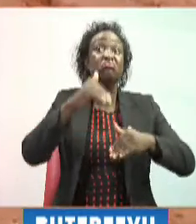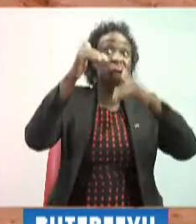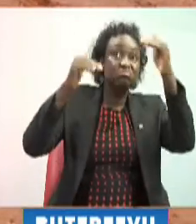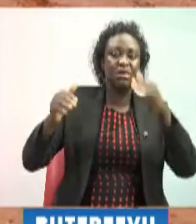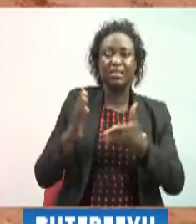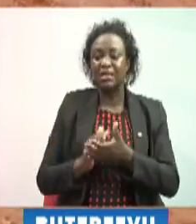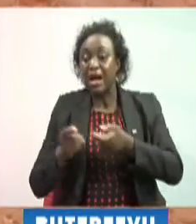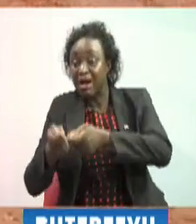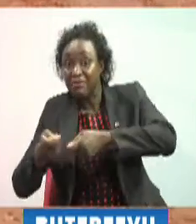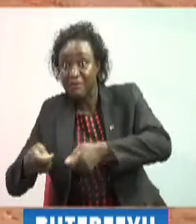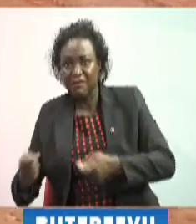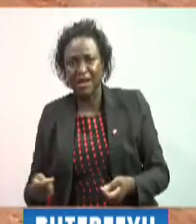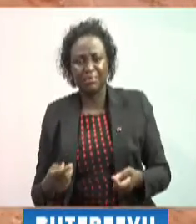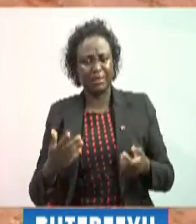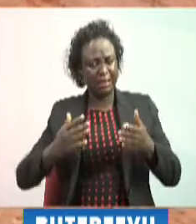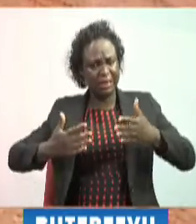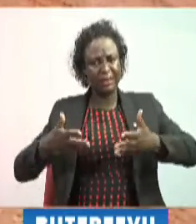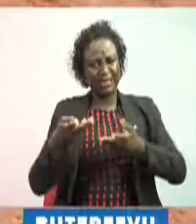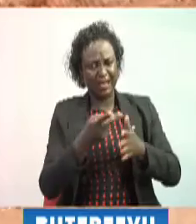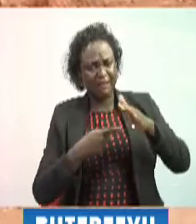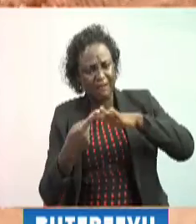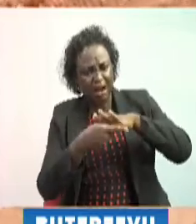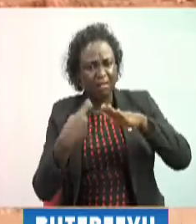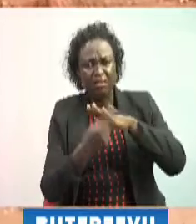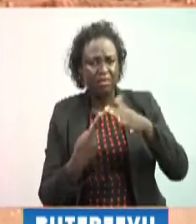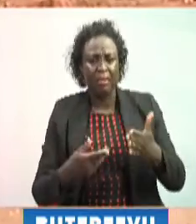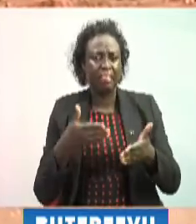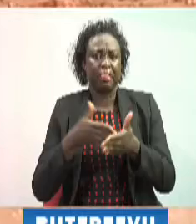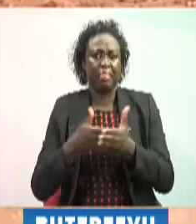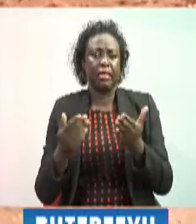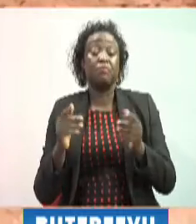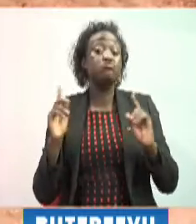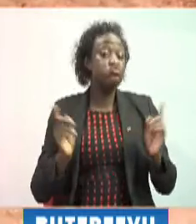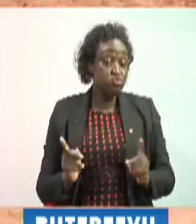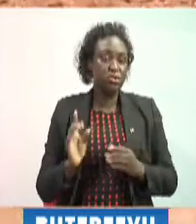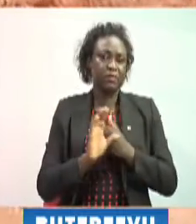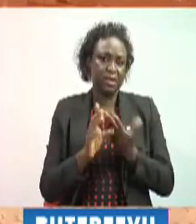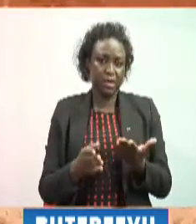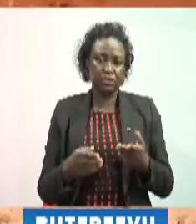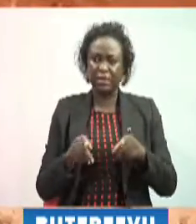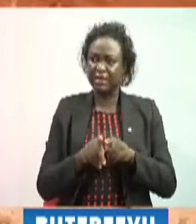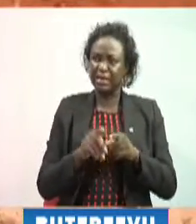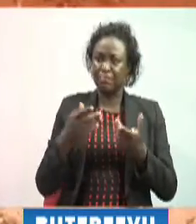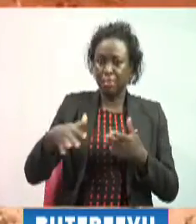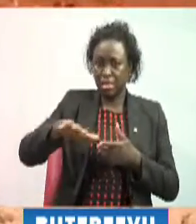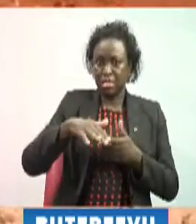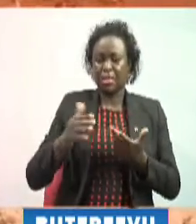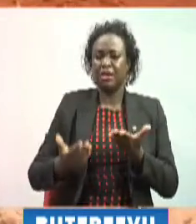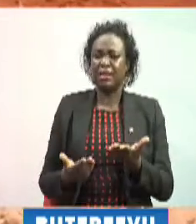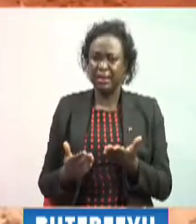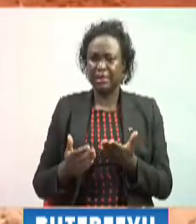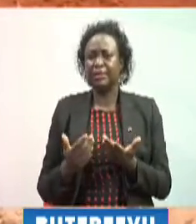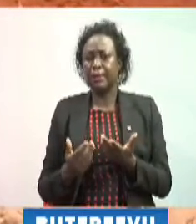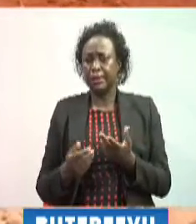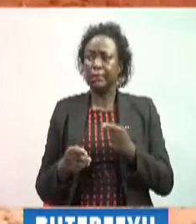kino kivuddeko okutata n'obutonde bw'ensi ekitadde eggwanga mu katyabaga. Olutobazi lw'ebbibye olusangibwa mu ggombolola y'e Kalangalo zezimu